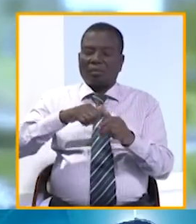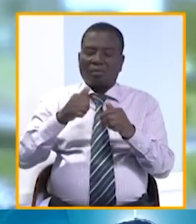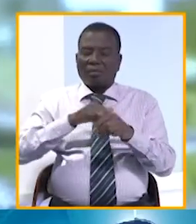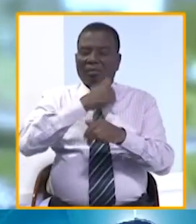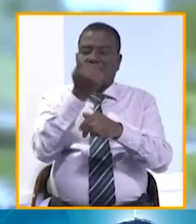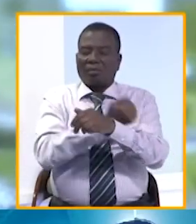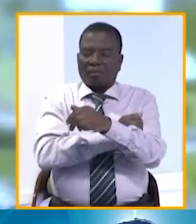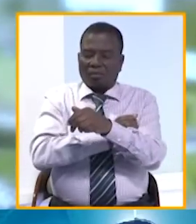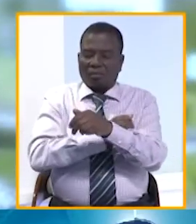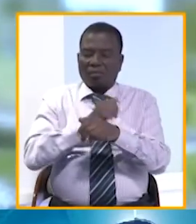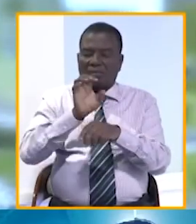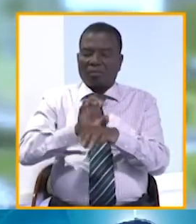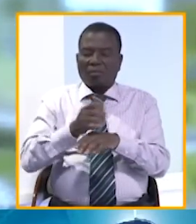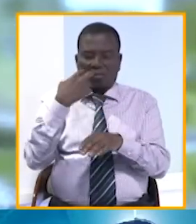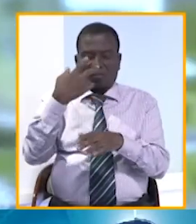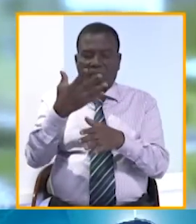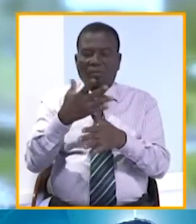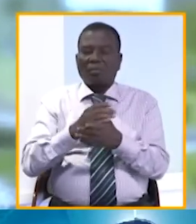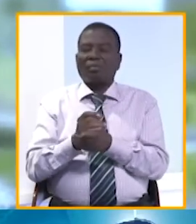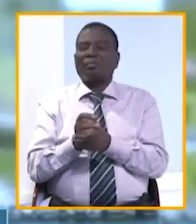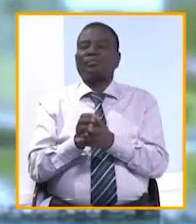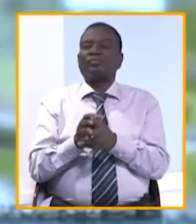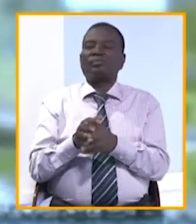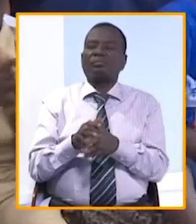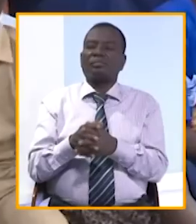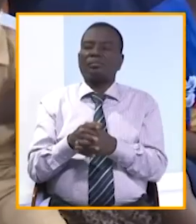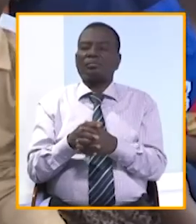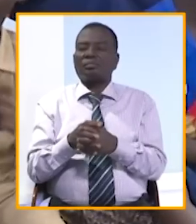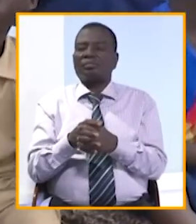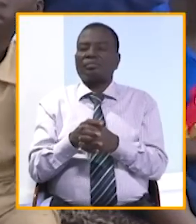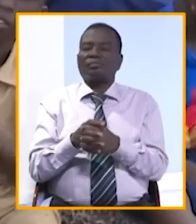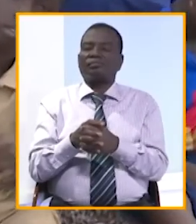locales et la communauté éducative. Geneva Ouattara, Soro Corona.